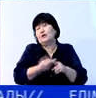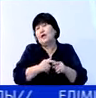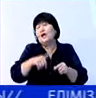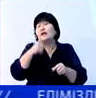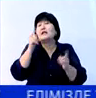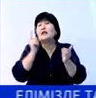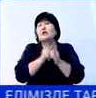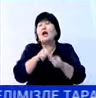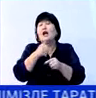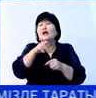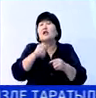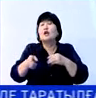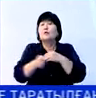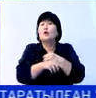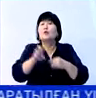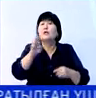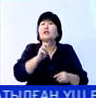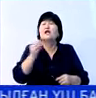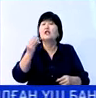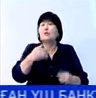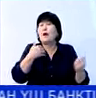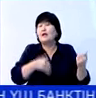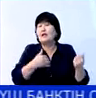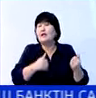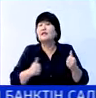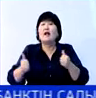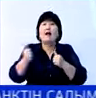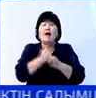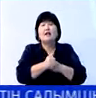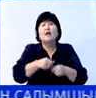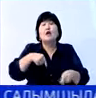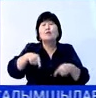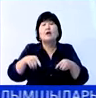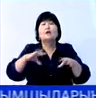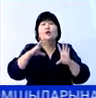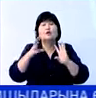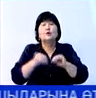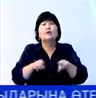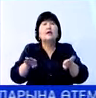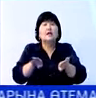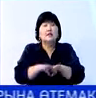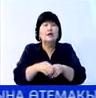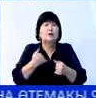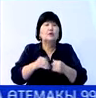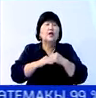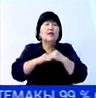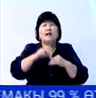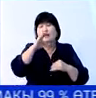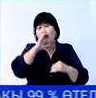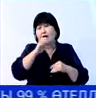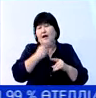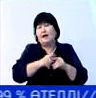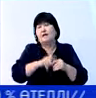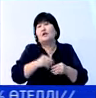алғашқы таймының соңында Бекзат Шадманов таразықтарды алға шығарды. Матч соңына дейін есеп өзгеріссіз қалды. Осылайша дала қасқырлары